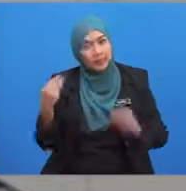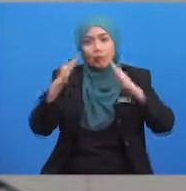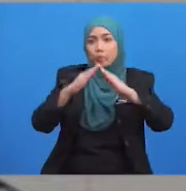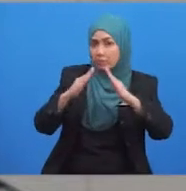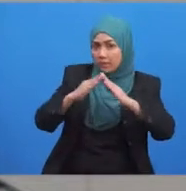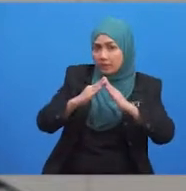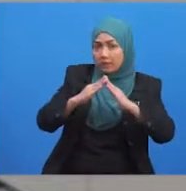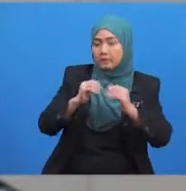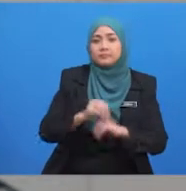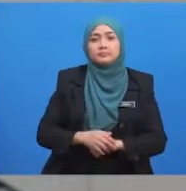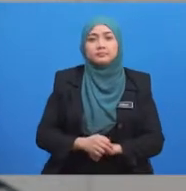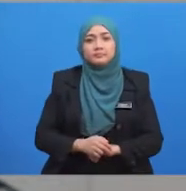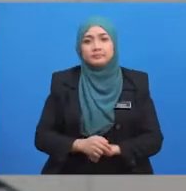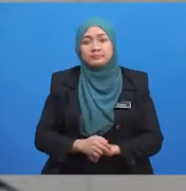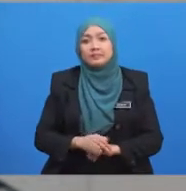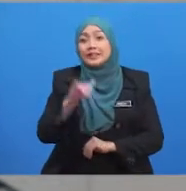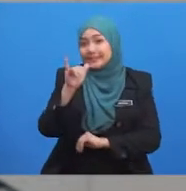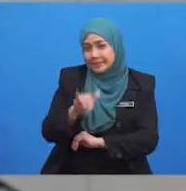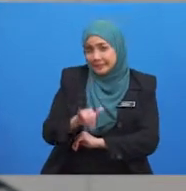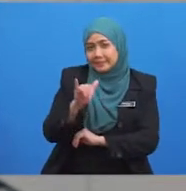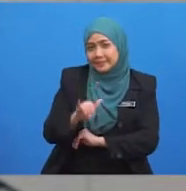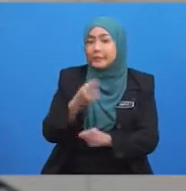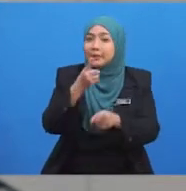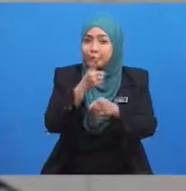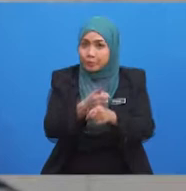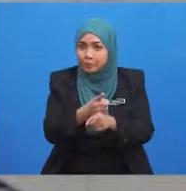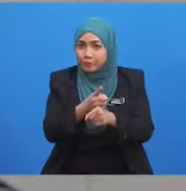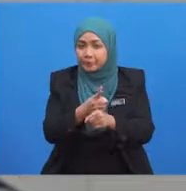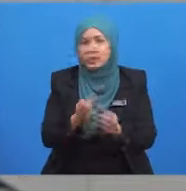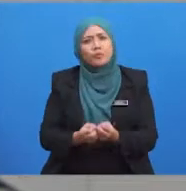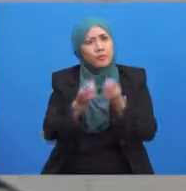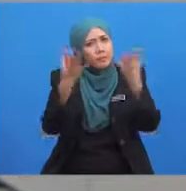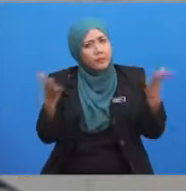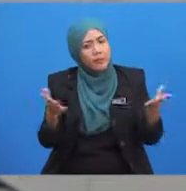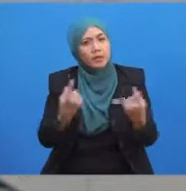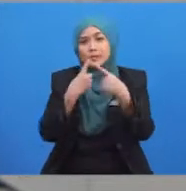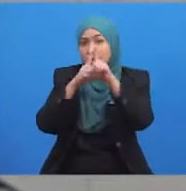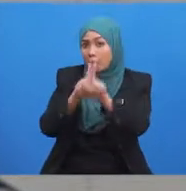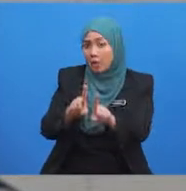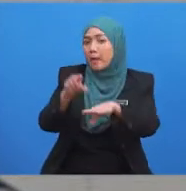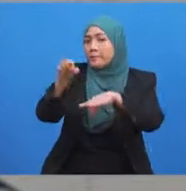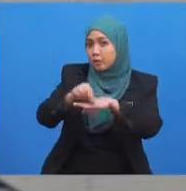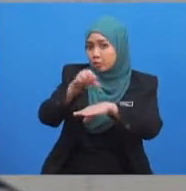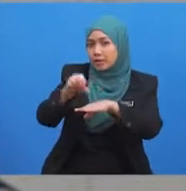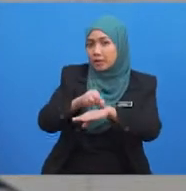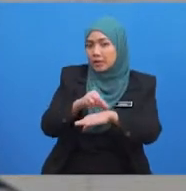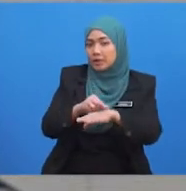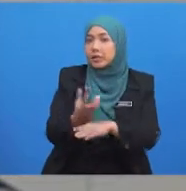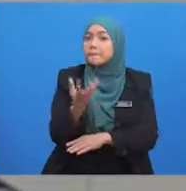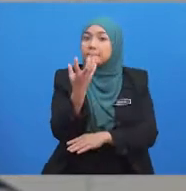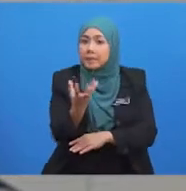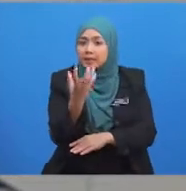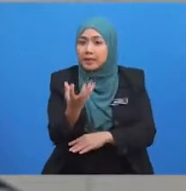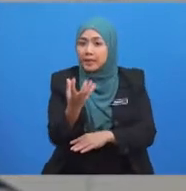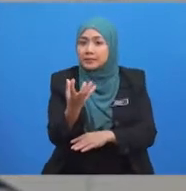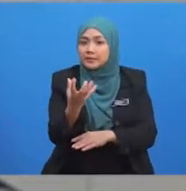rumah? Ya, betul. Ramai yang menjawab menggunakan bekas